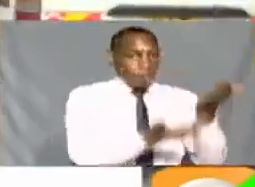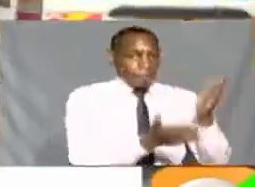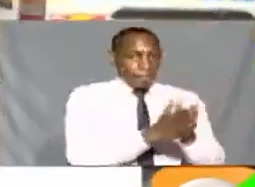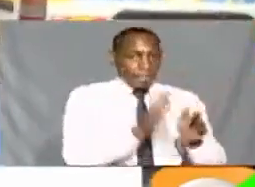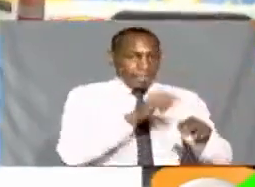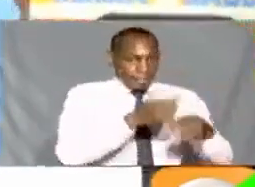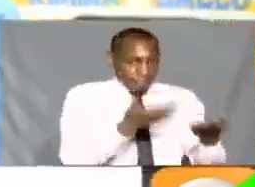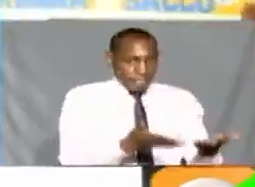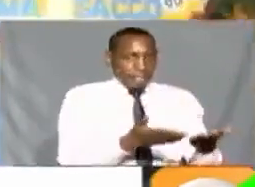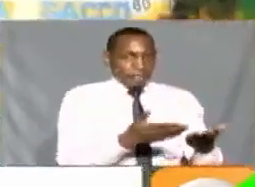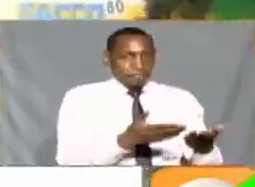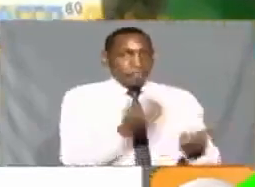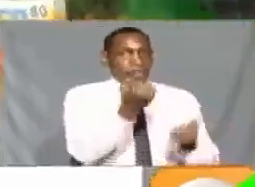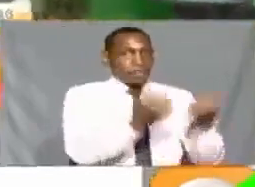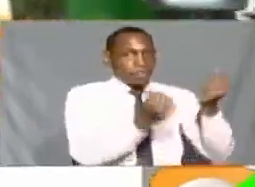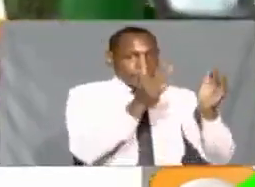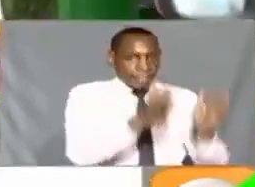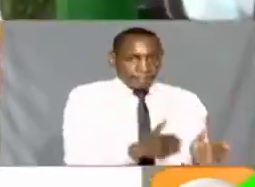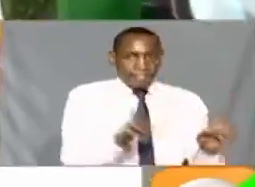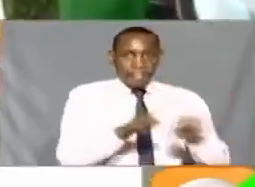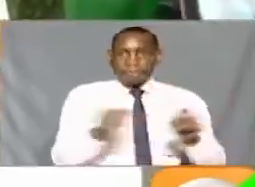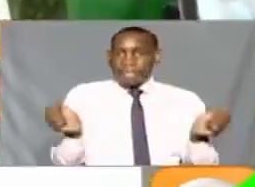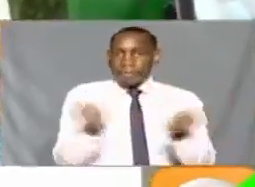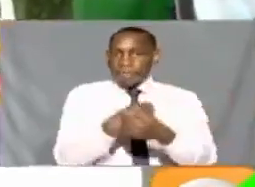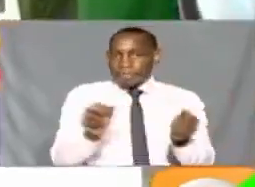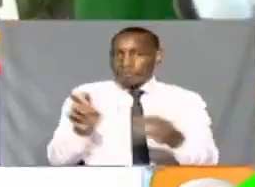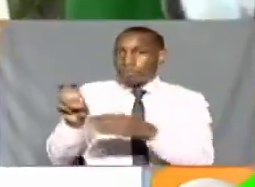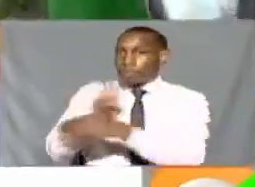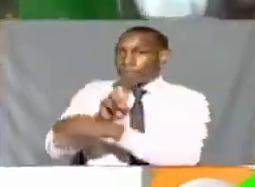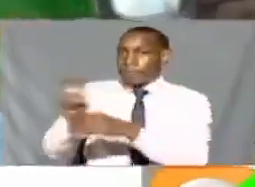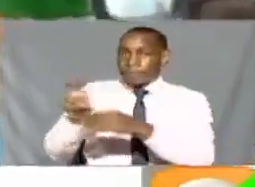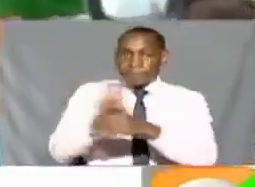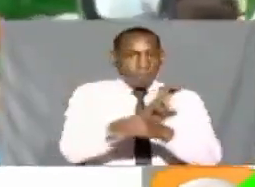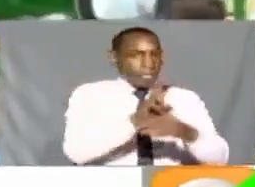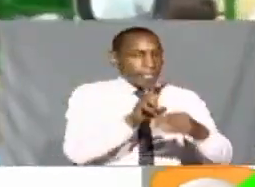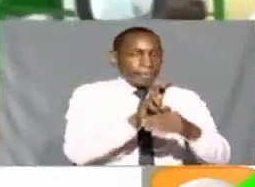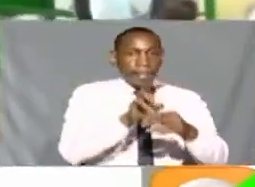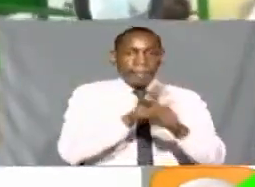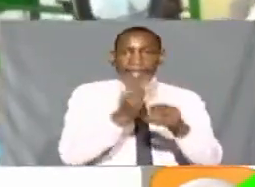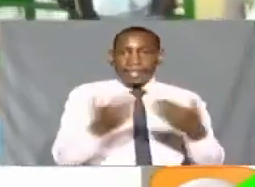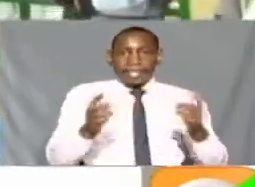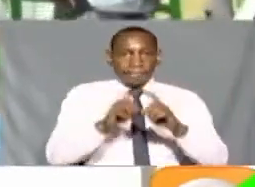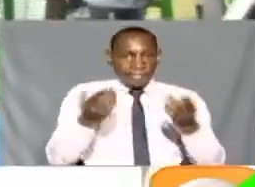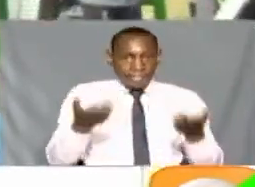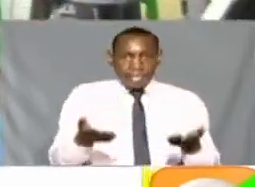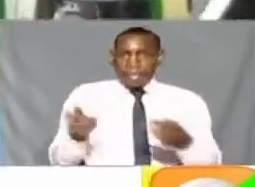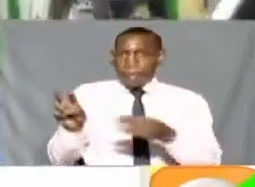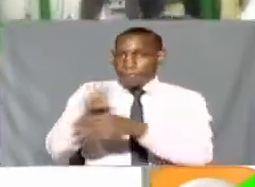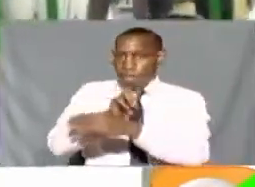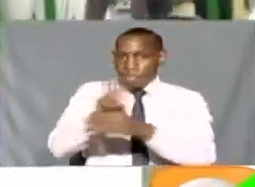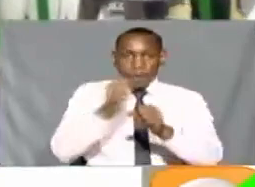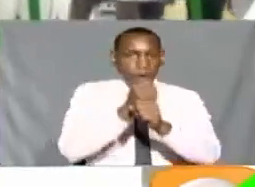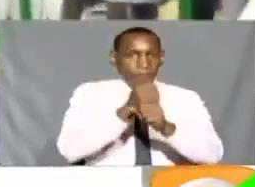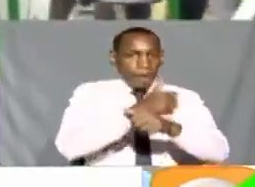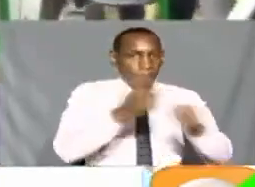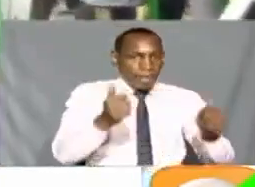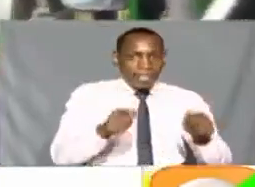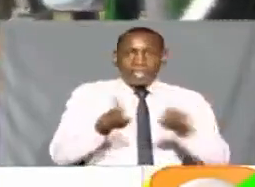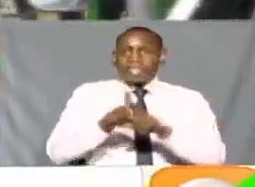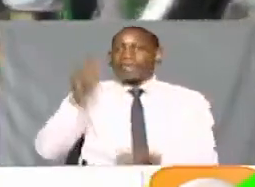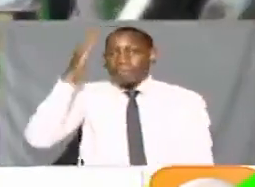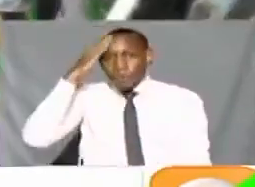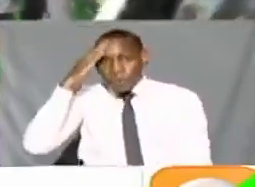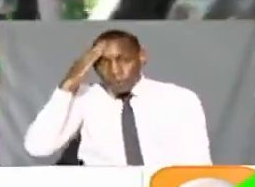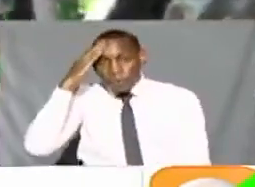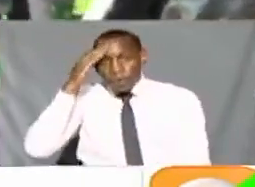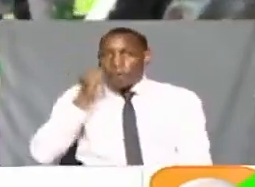wakati full time, na singeweza kumonitor vizuri. Lakini sasa hivi na monitor kazi vizuri, najua